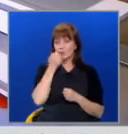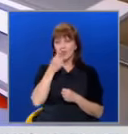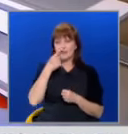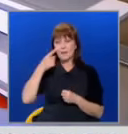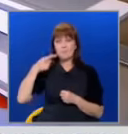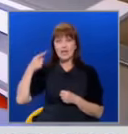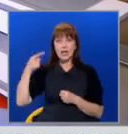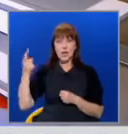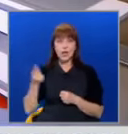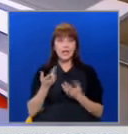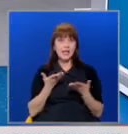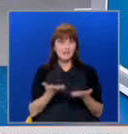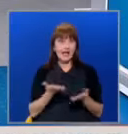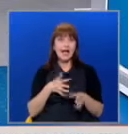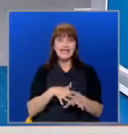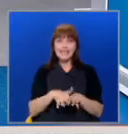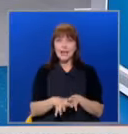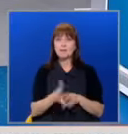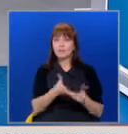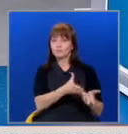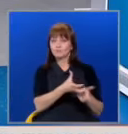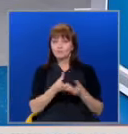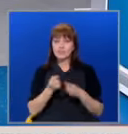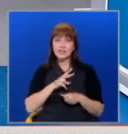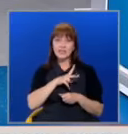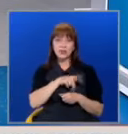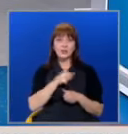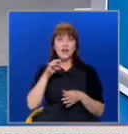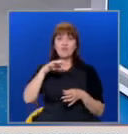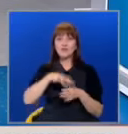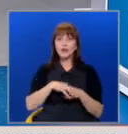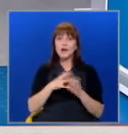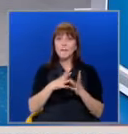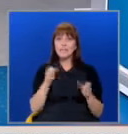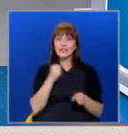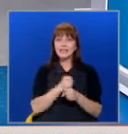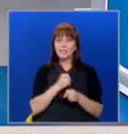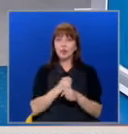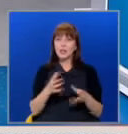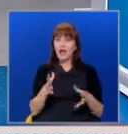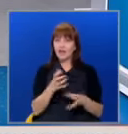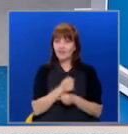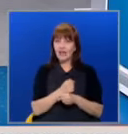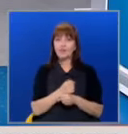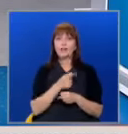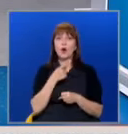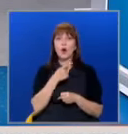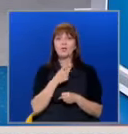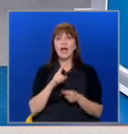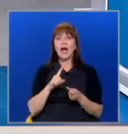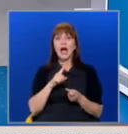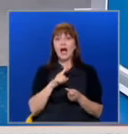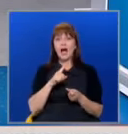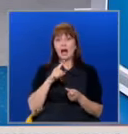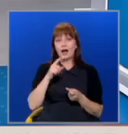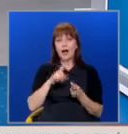милиони. Точно така, схема за източване на социалните фондове за безработица разкриха от Асоциацията на индустриалния капитал в